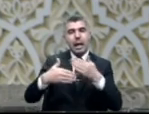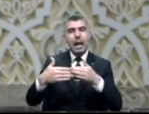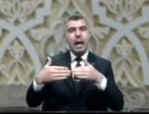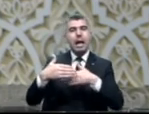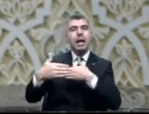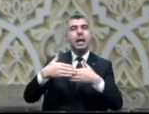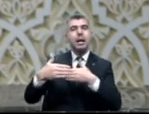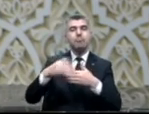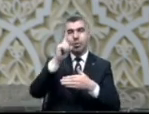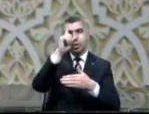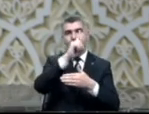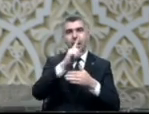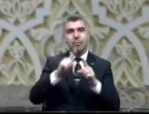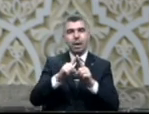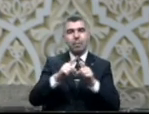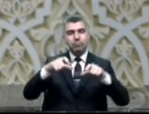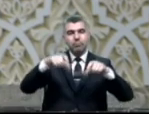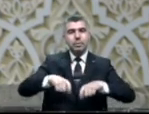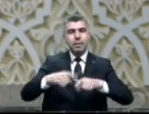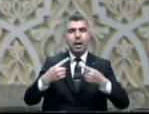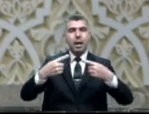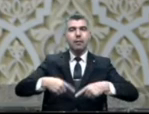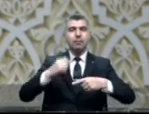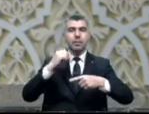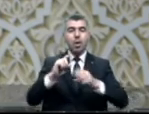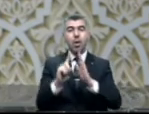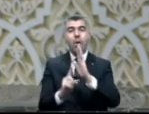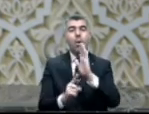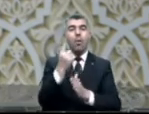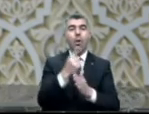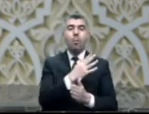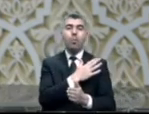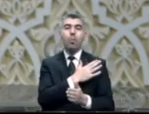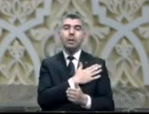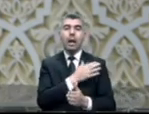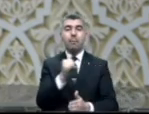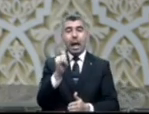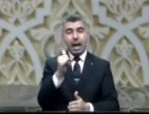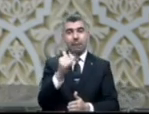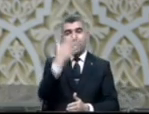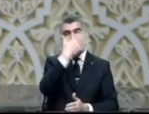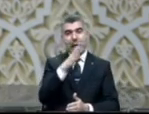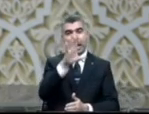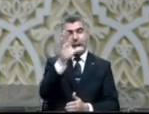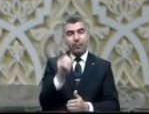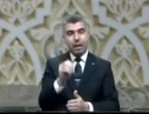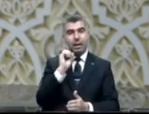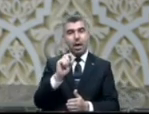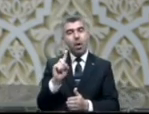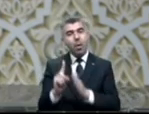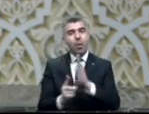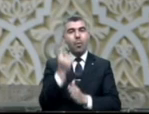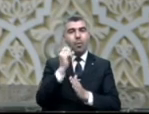وضمان مكانه ضمن المربع الذهبي عن جدارة واستحقاق كأول منتخب عربي وإفريقي يصل لهذا